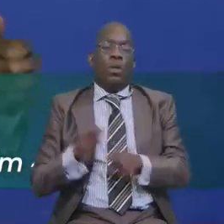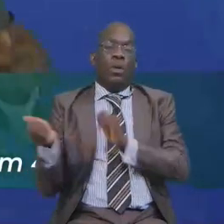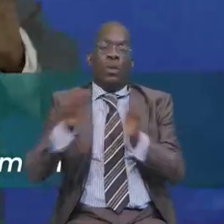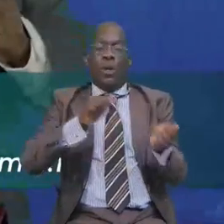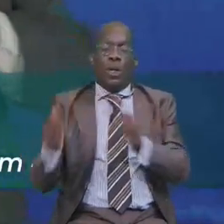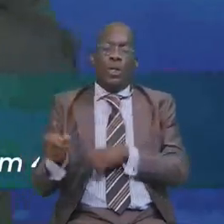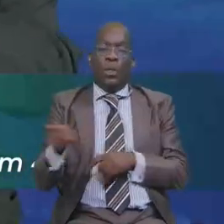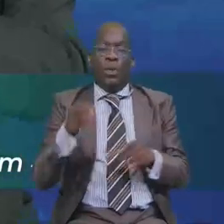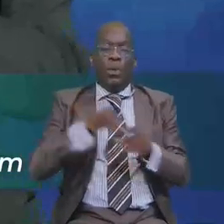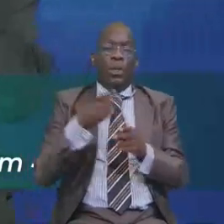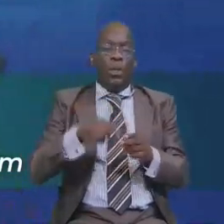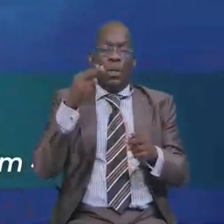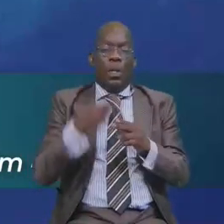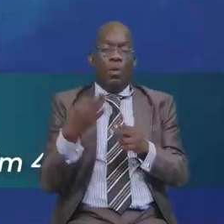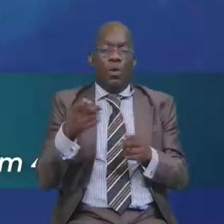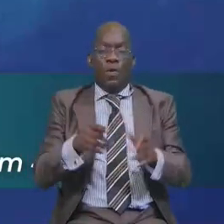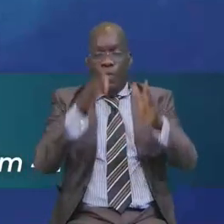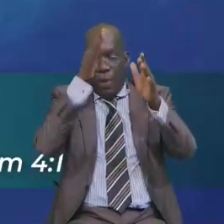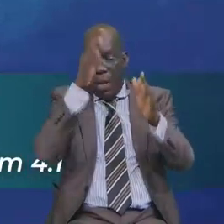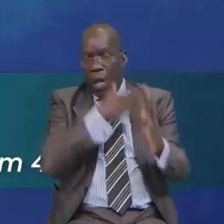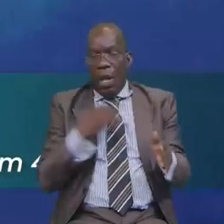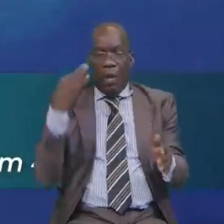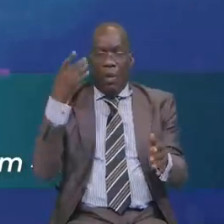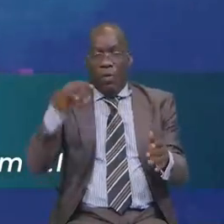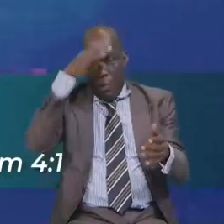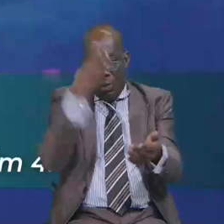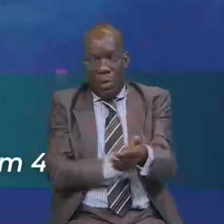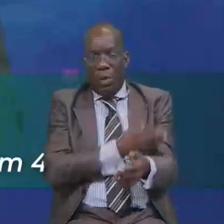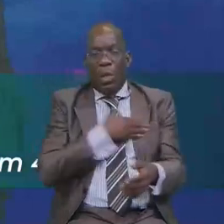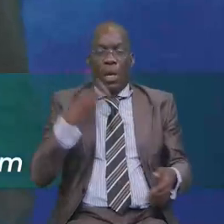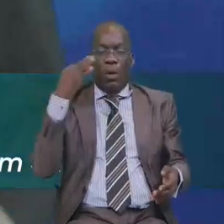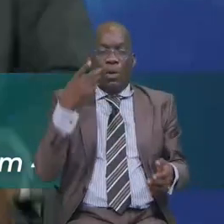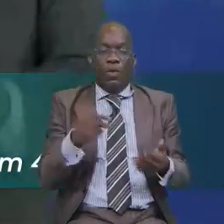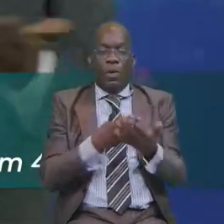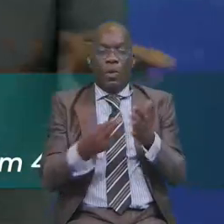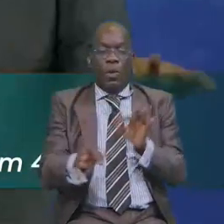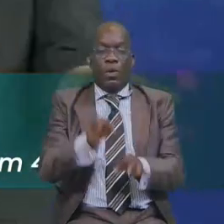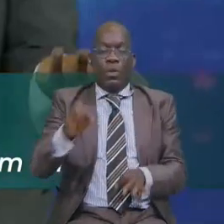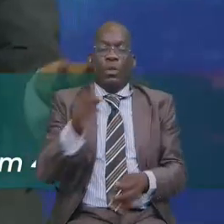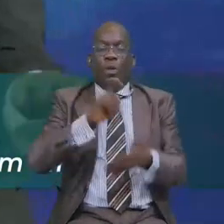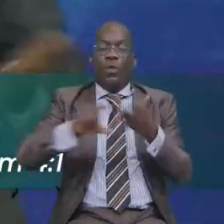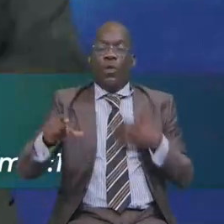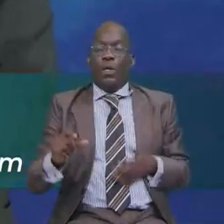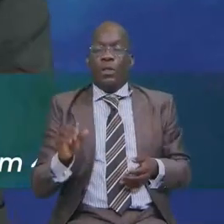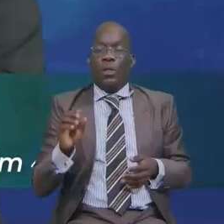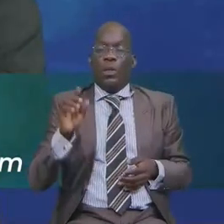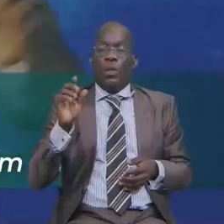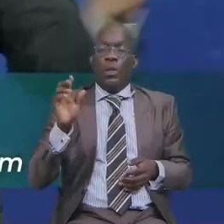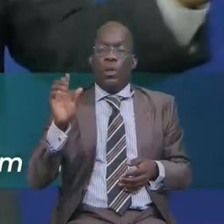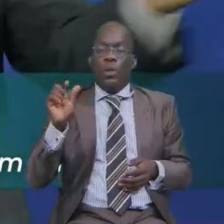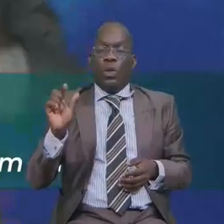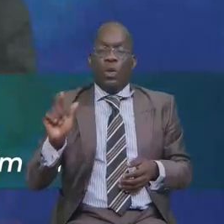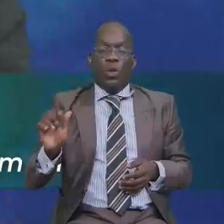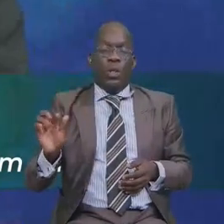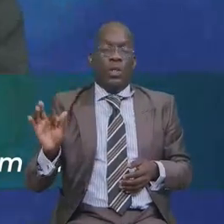Fils et du Saint-Esprit. Et verset 20, il dit, et enseignez-leur à observer tout